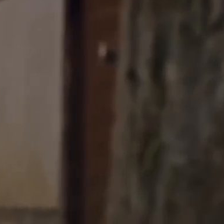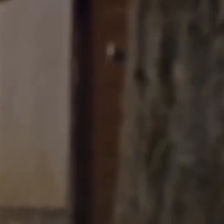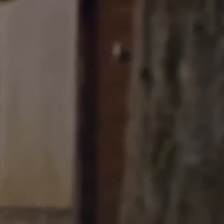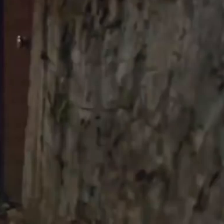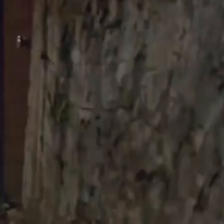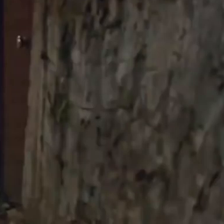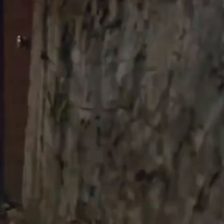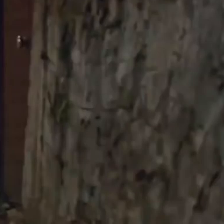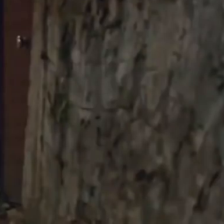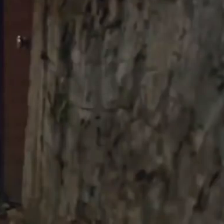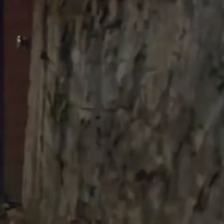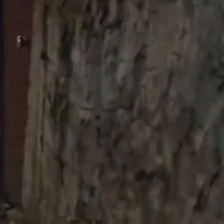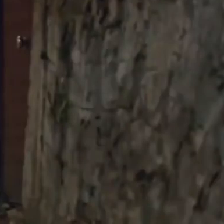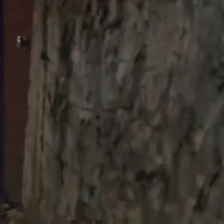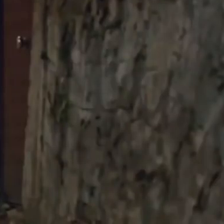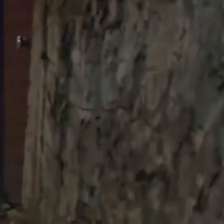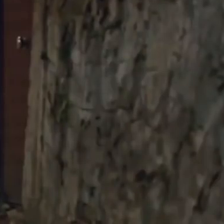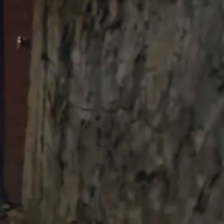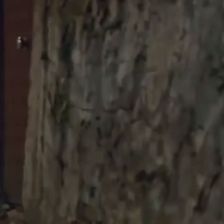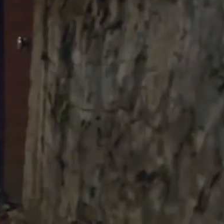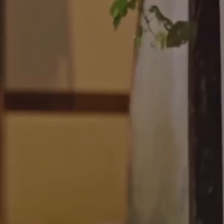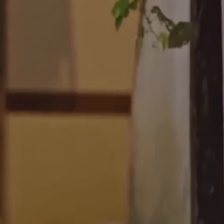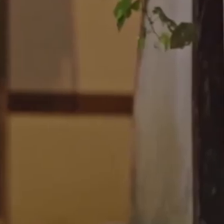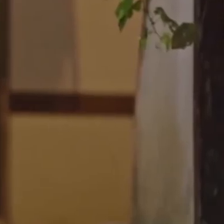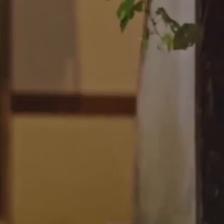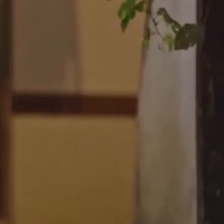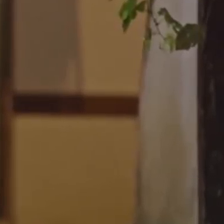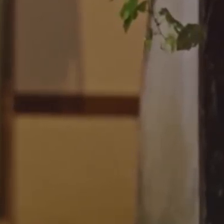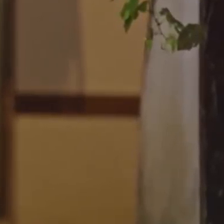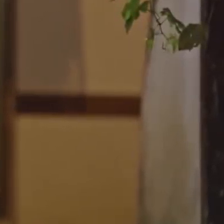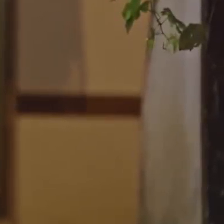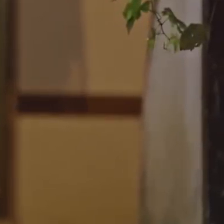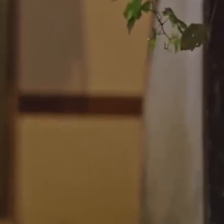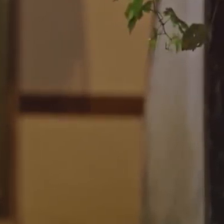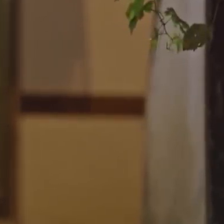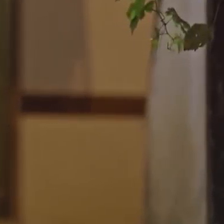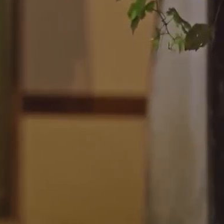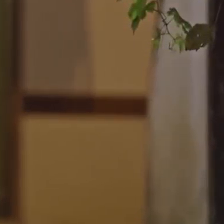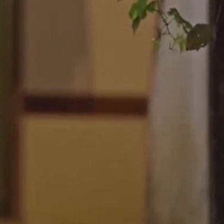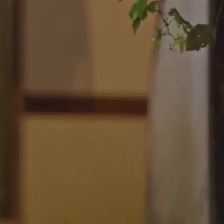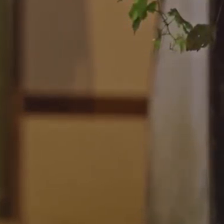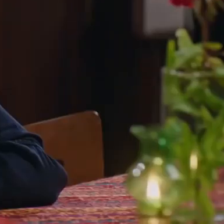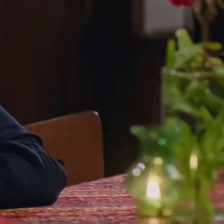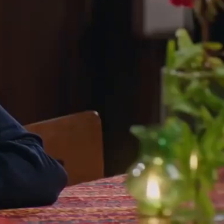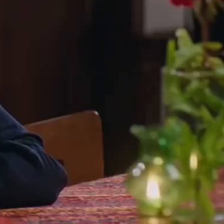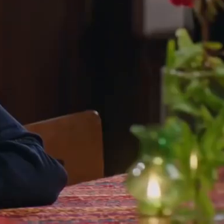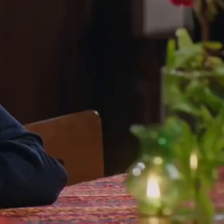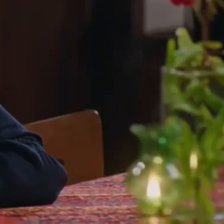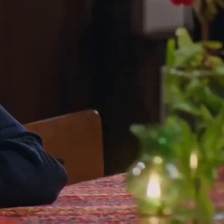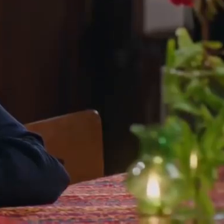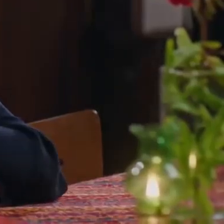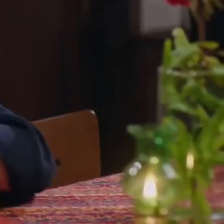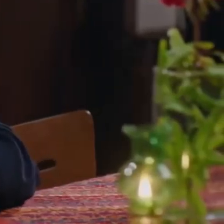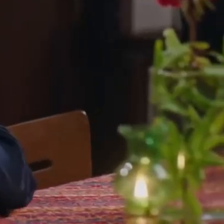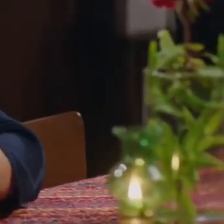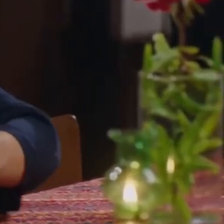Mahsulün gözyaşıdır. İbrahim sokakta bir köpeği severek yürüyor. Ağır ağır öder